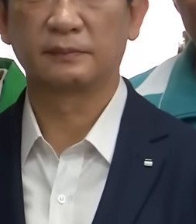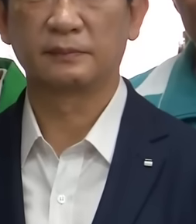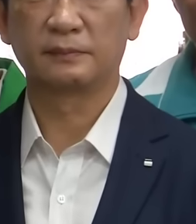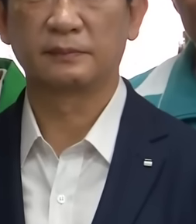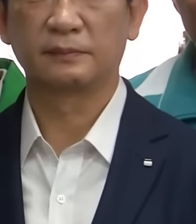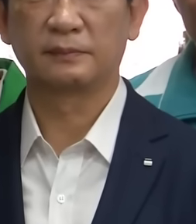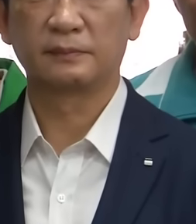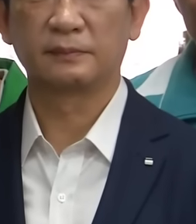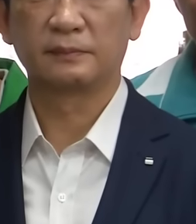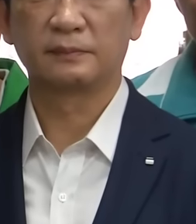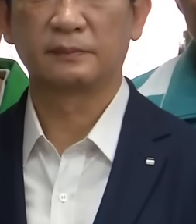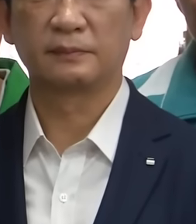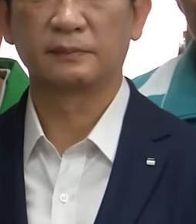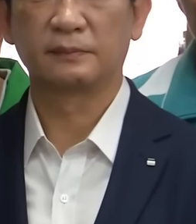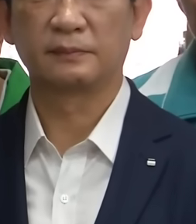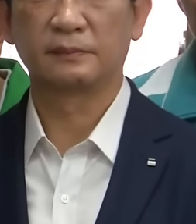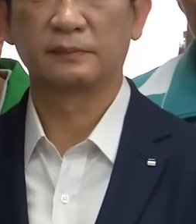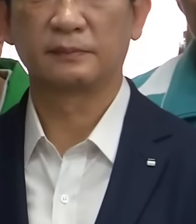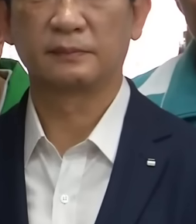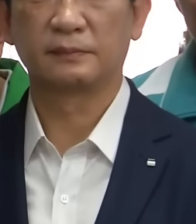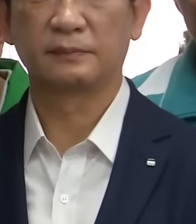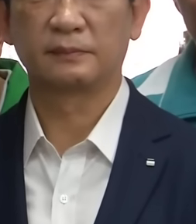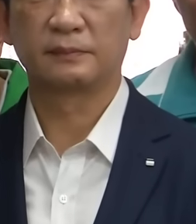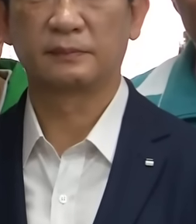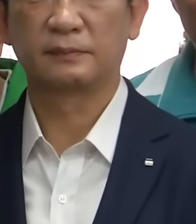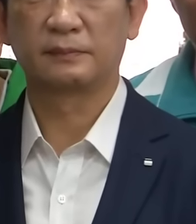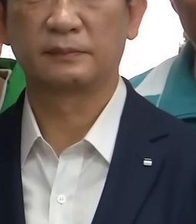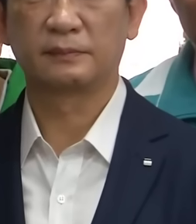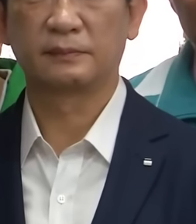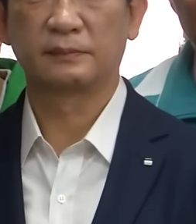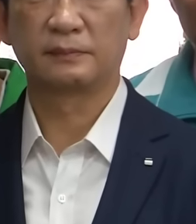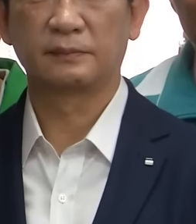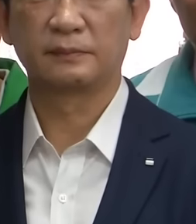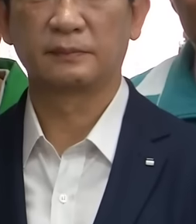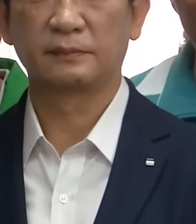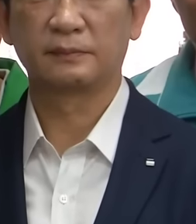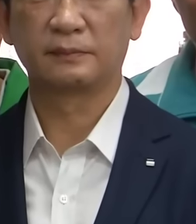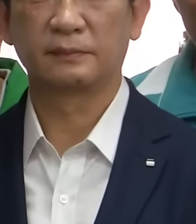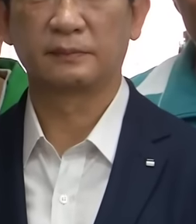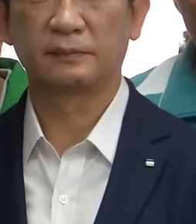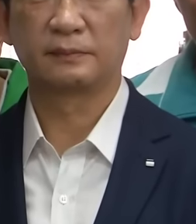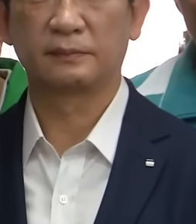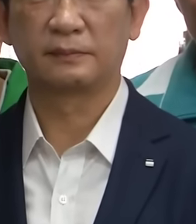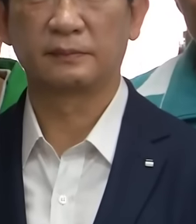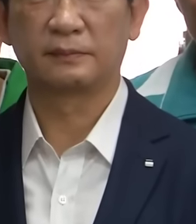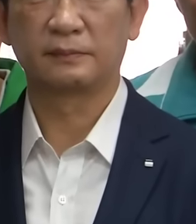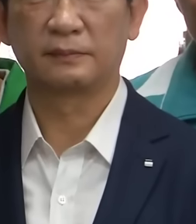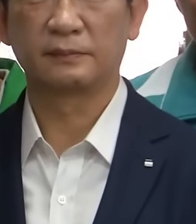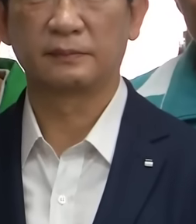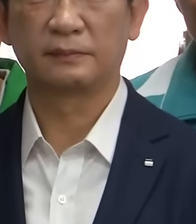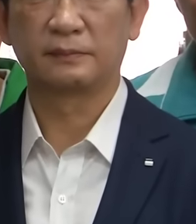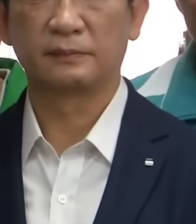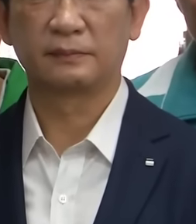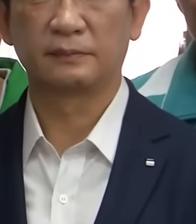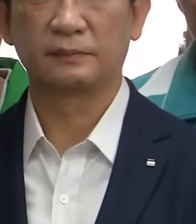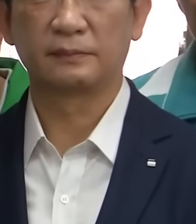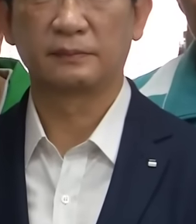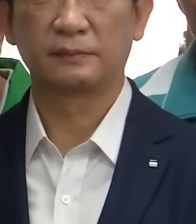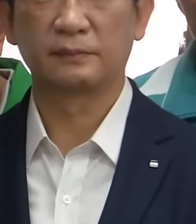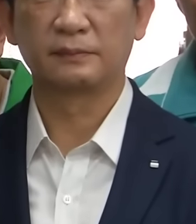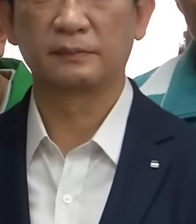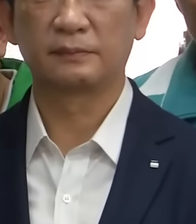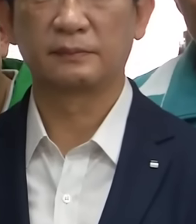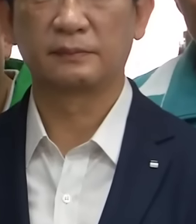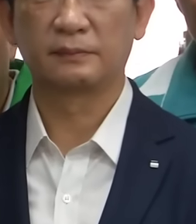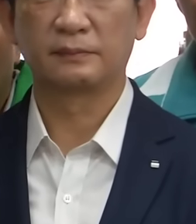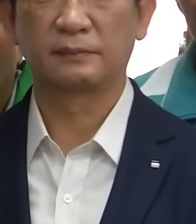者讲什么内容固然是一回事，但更重要的是他们内心想的是什么，我